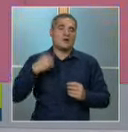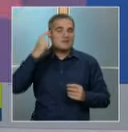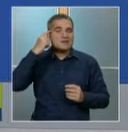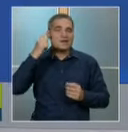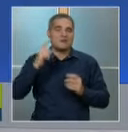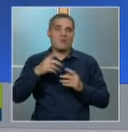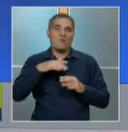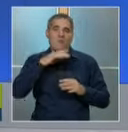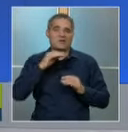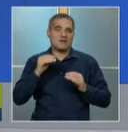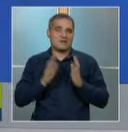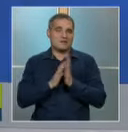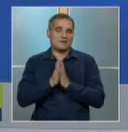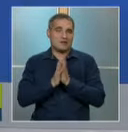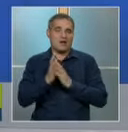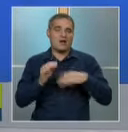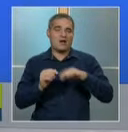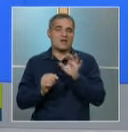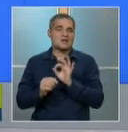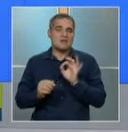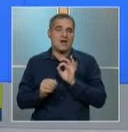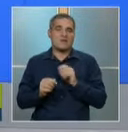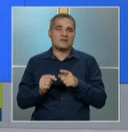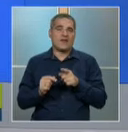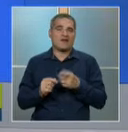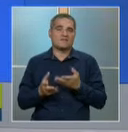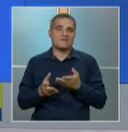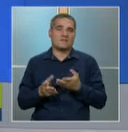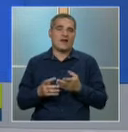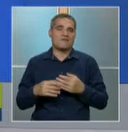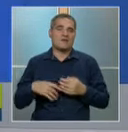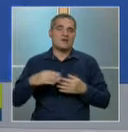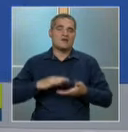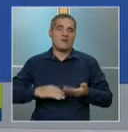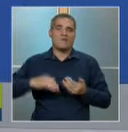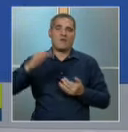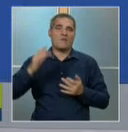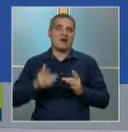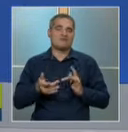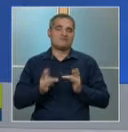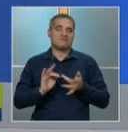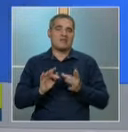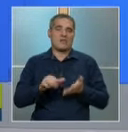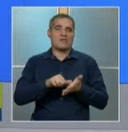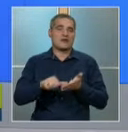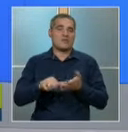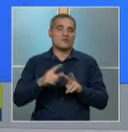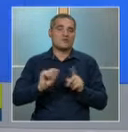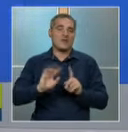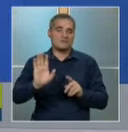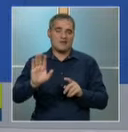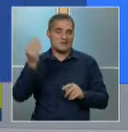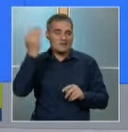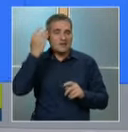че по-старите хора в действителност нямат чак такава голяма дигитална грамотност, но не е изцяло техна вината.